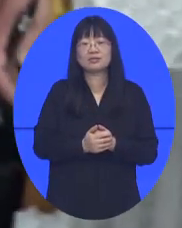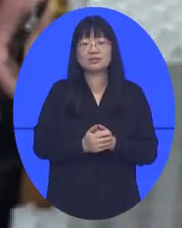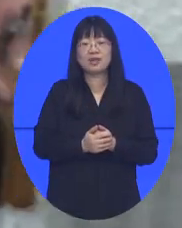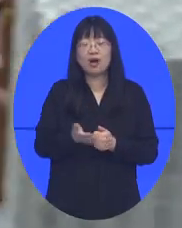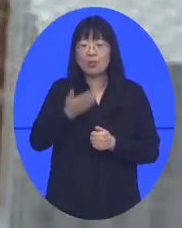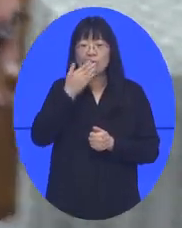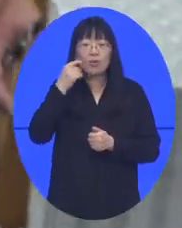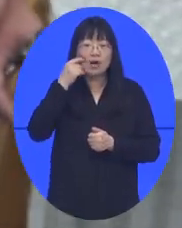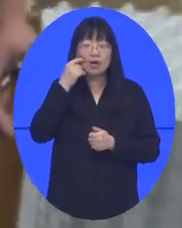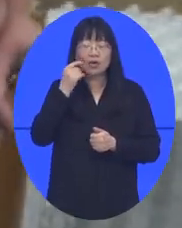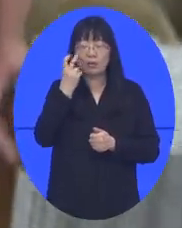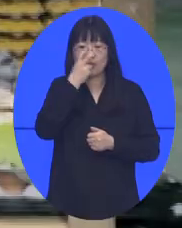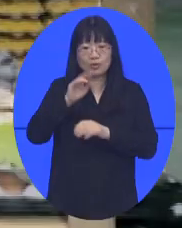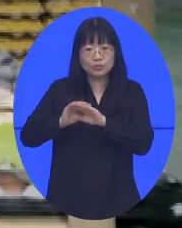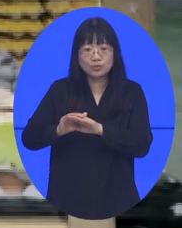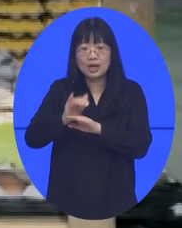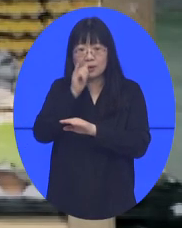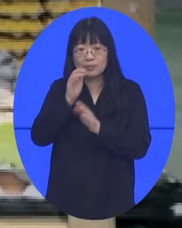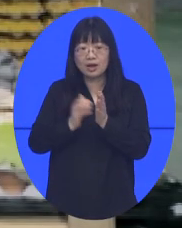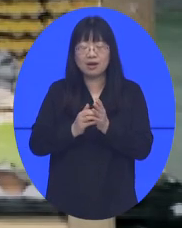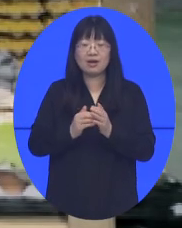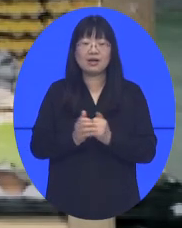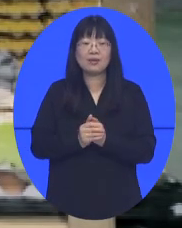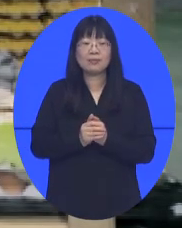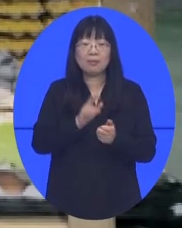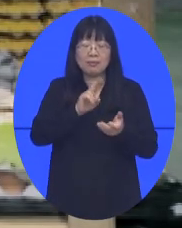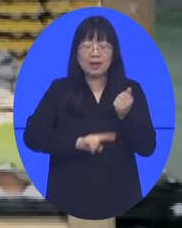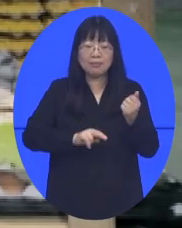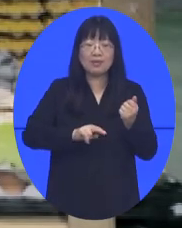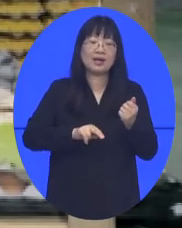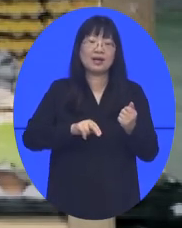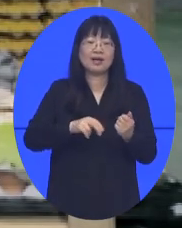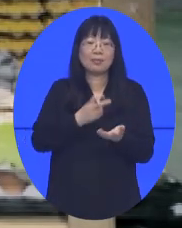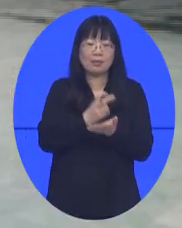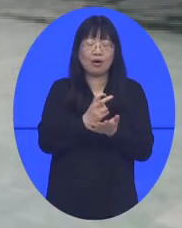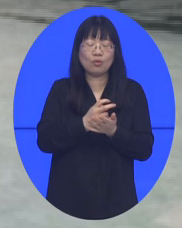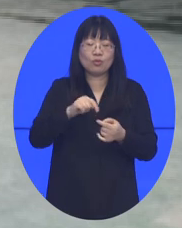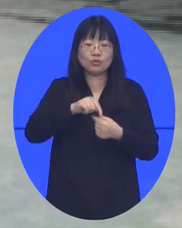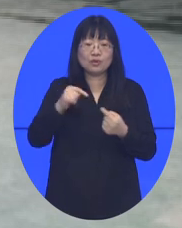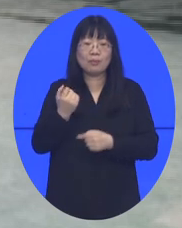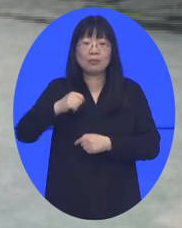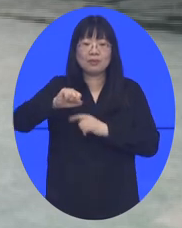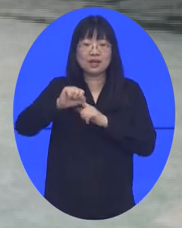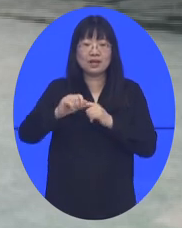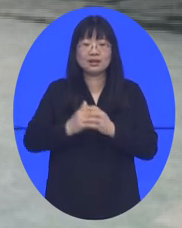목적으로 보관 진열하거나 영업자 준수사항을 지키지 않으면 3년 이하의 징역